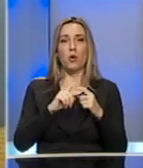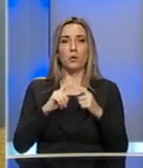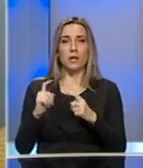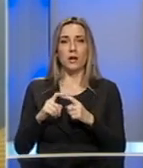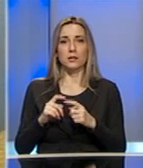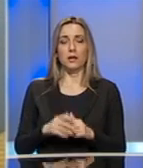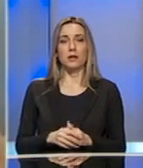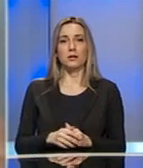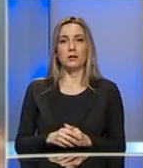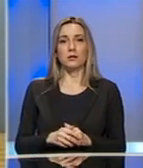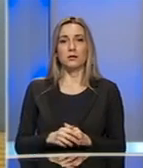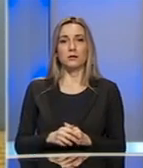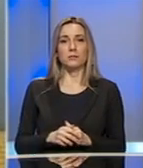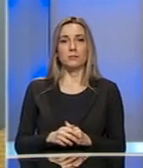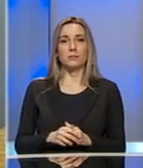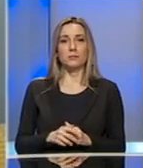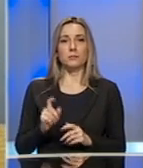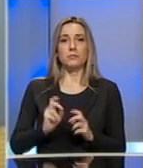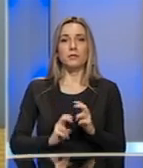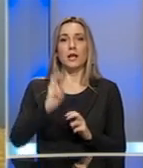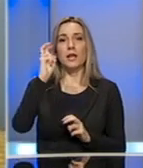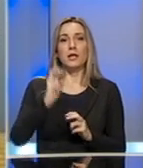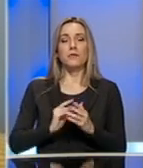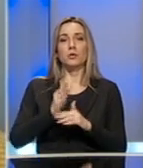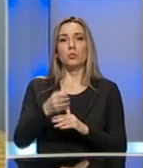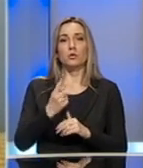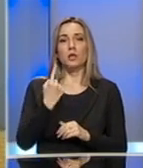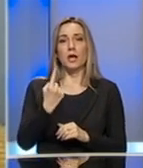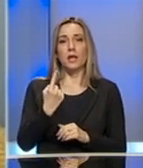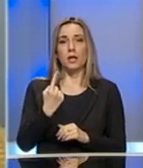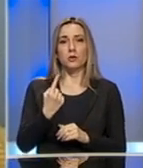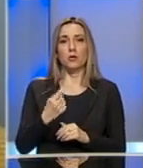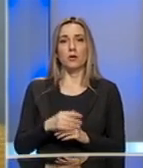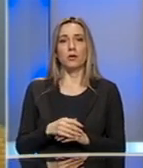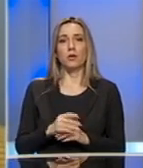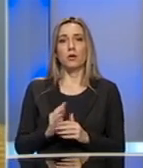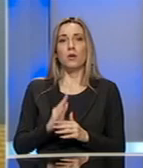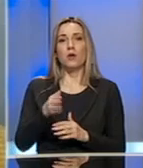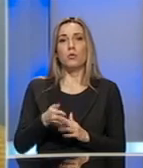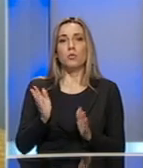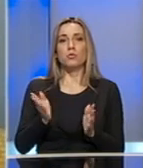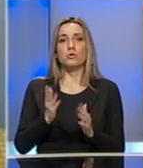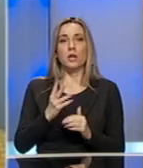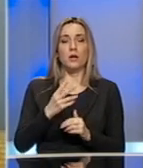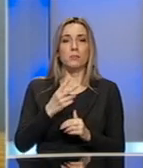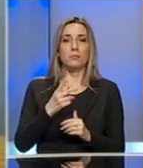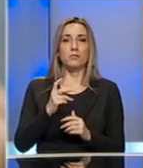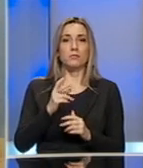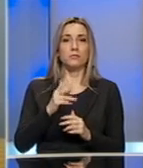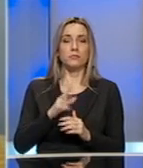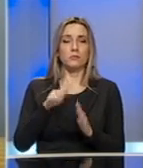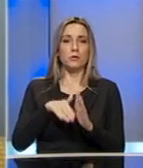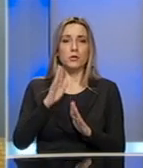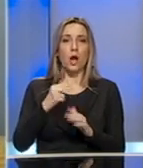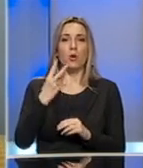ni ništa. U lift uđe jedno, ako je starije uđe, odu sami liftom.